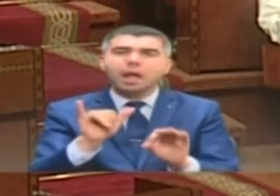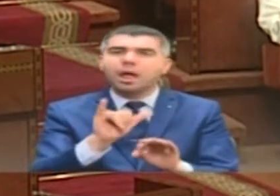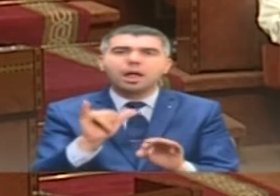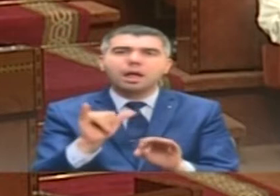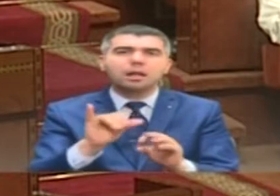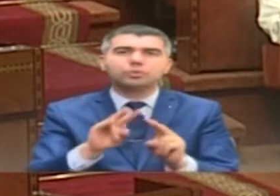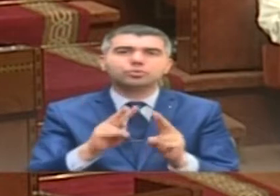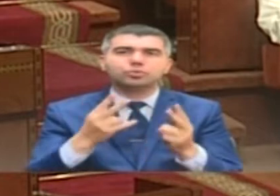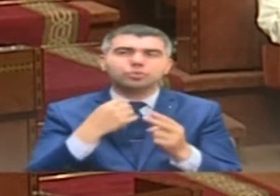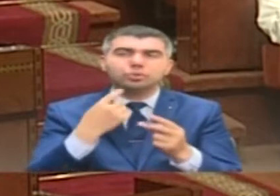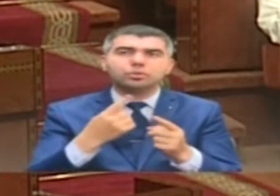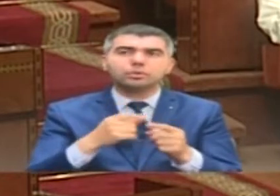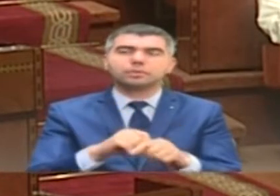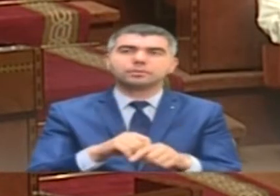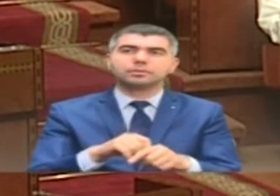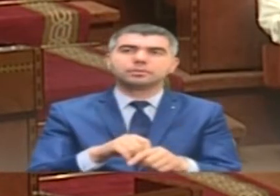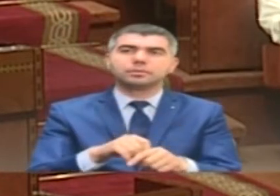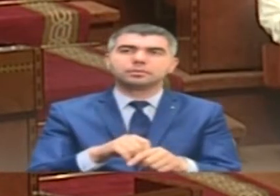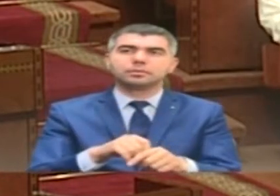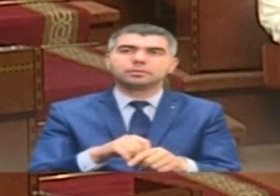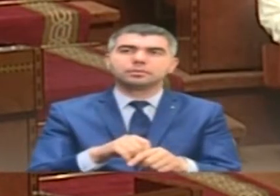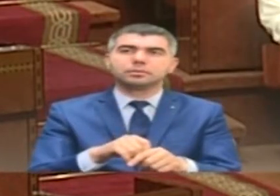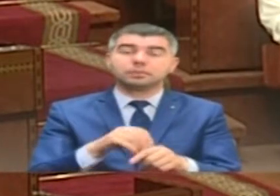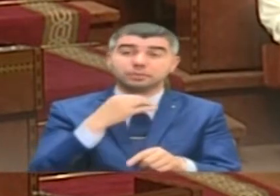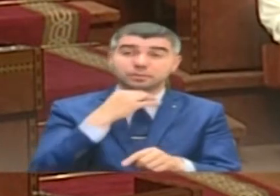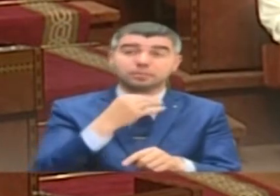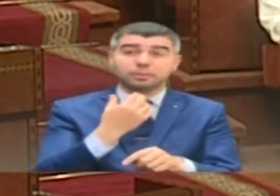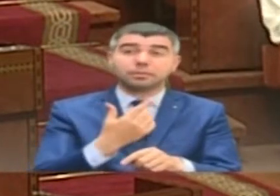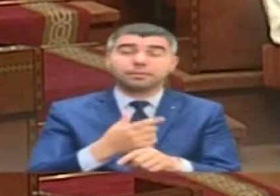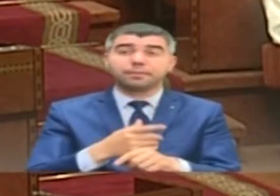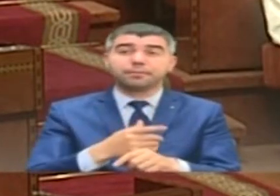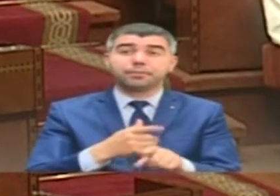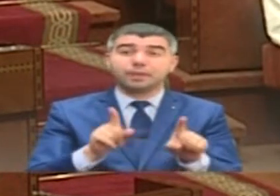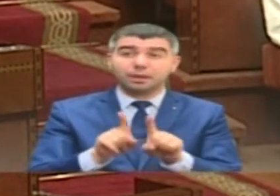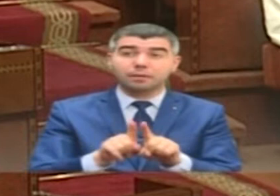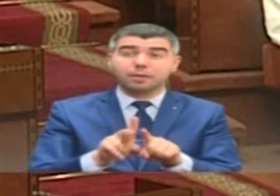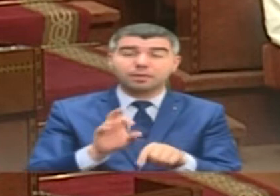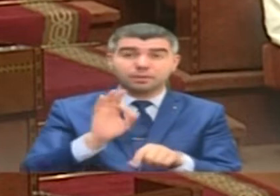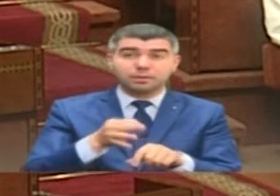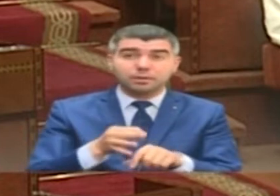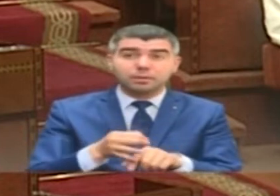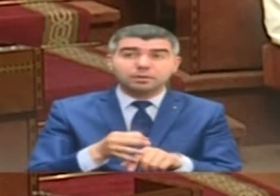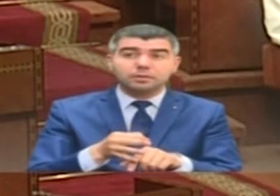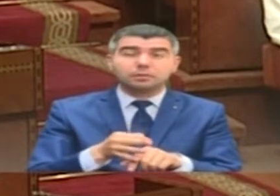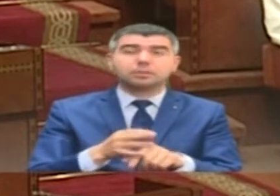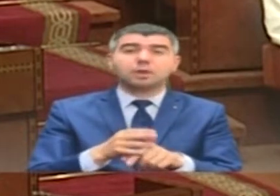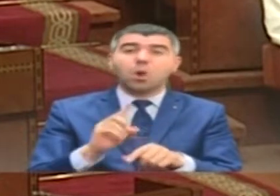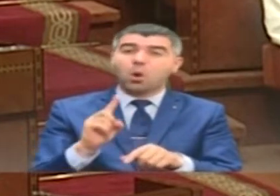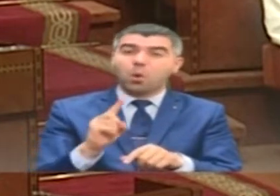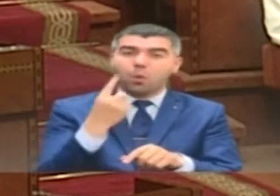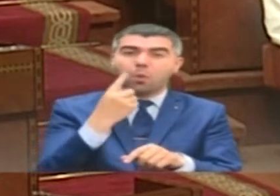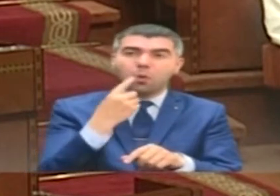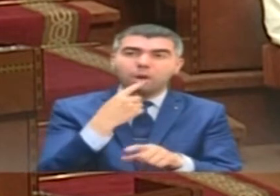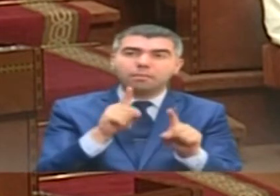ايضا على الطلبه انفسهم. اللي يمكن لي نقول لك هو انه اولا غادي نعملوا واحد العمليه ديال